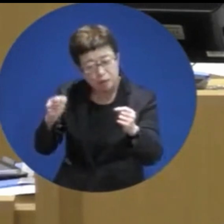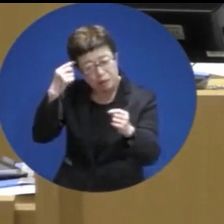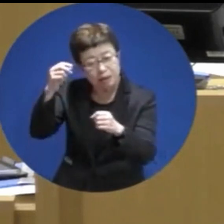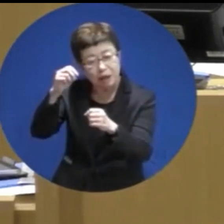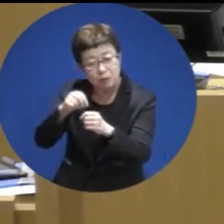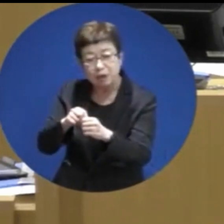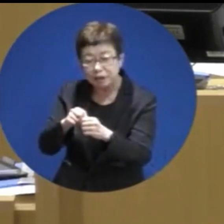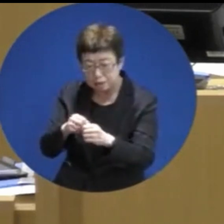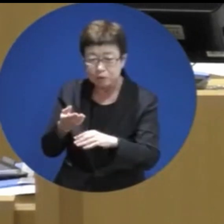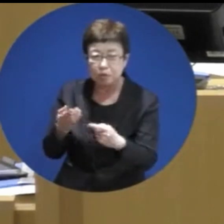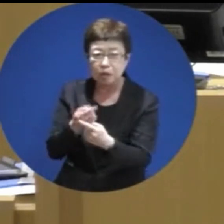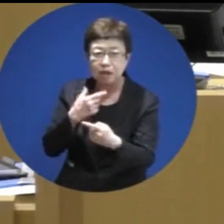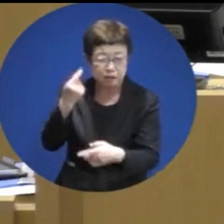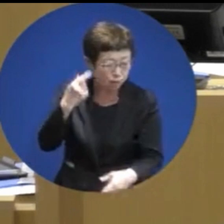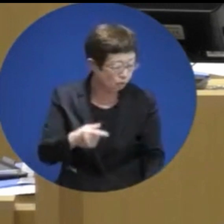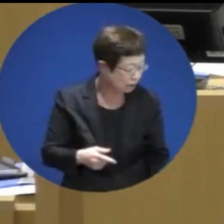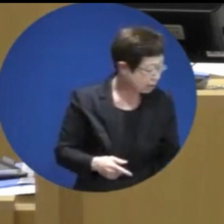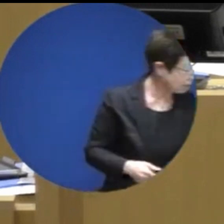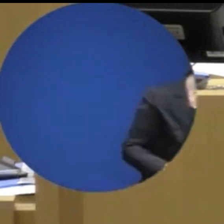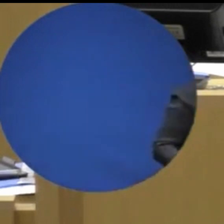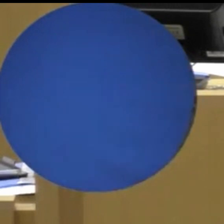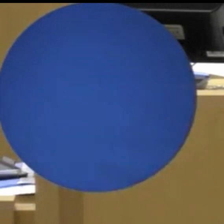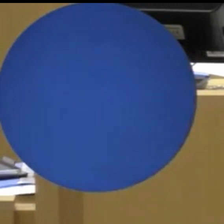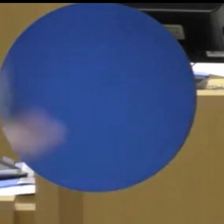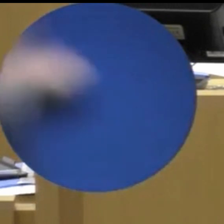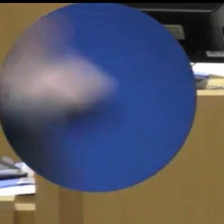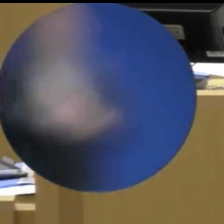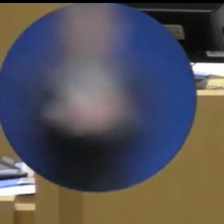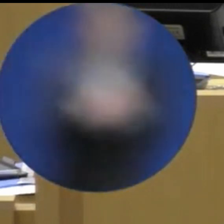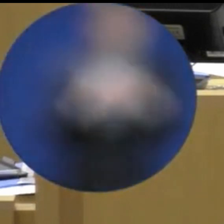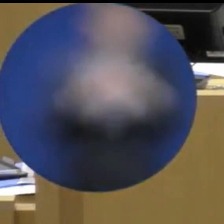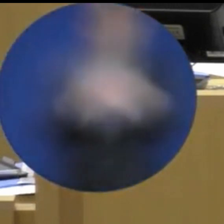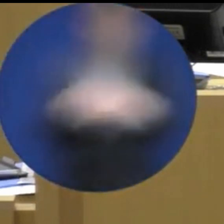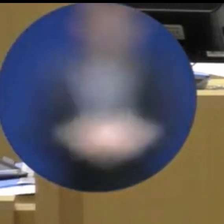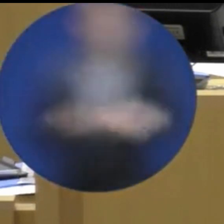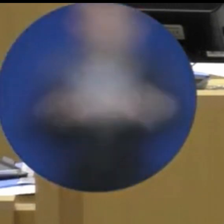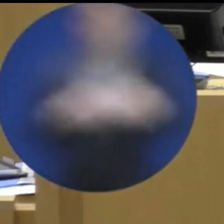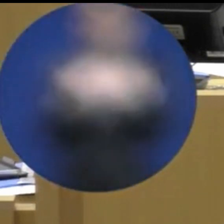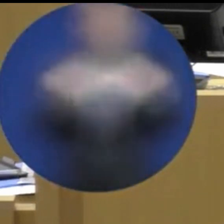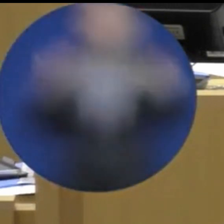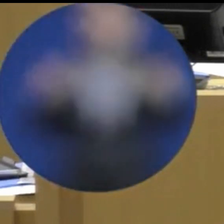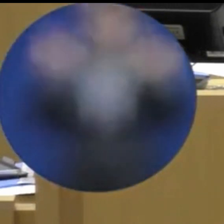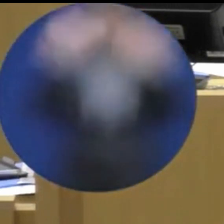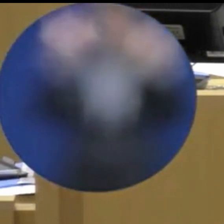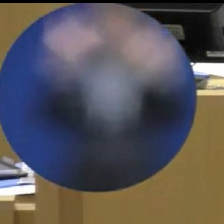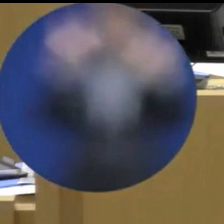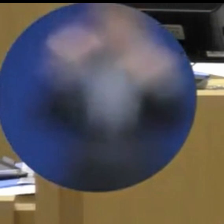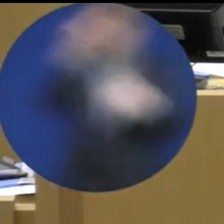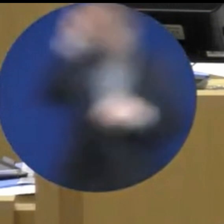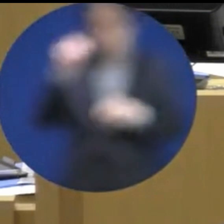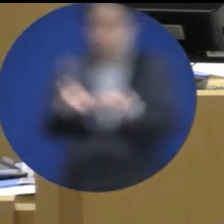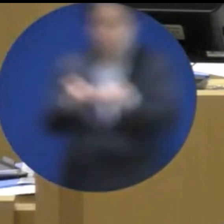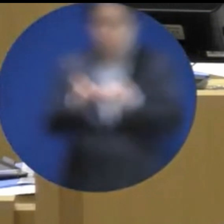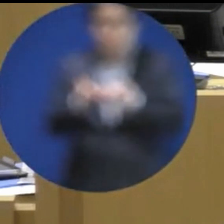検討していきます。次に、バリアフリーマップについてのお尋ねです。現在、民間事業者のノウハウも得ながら検討を続けてい